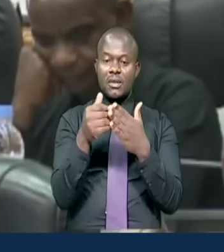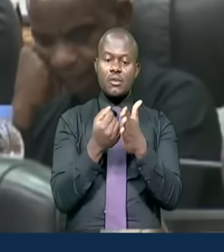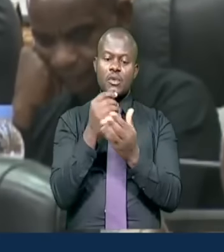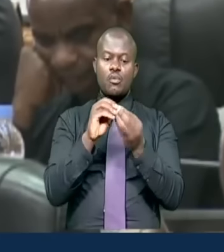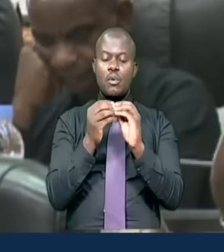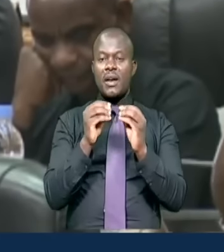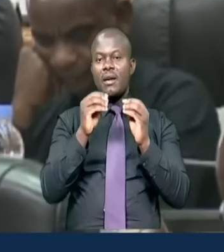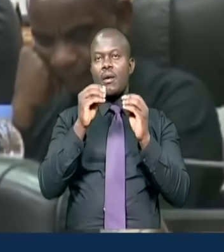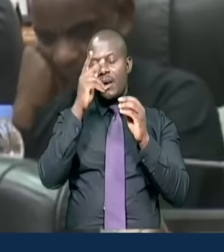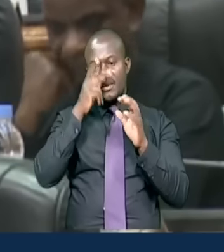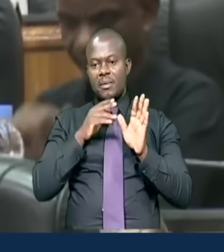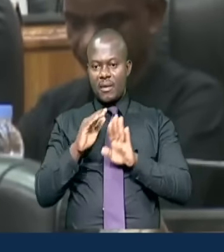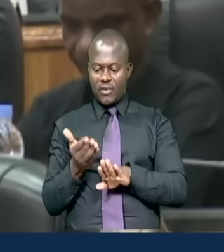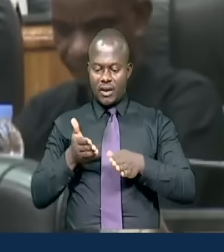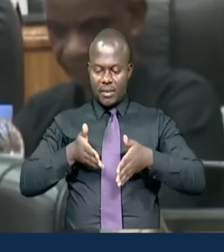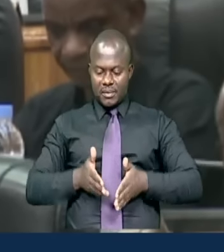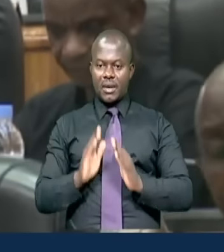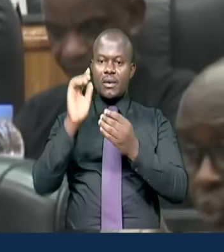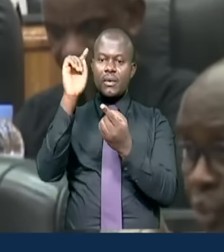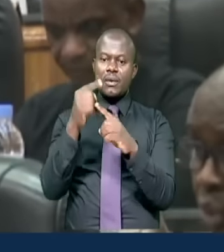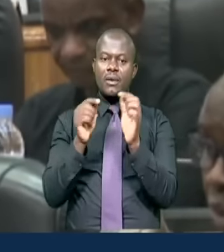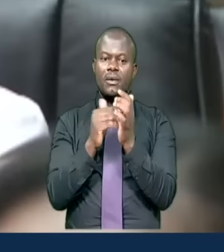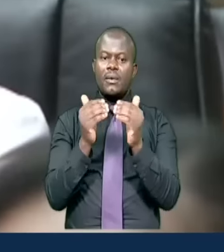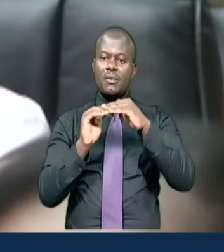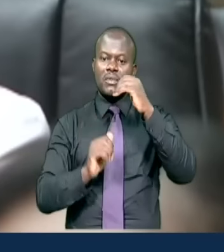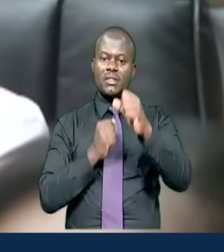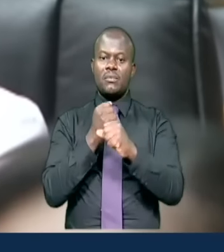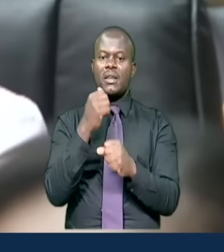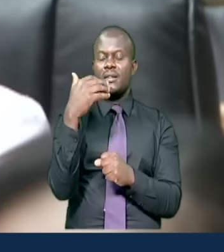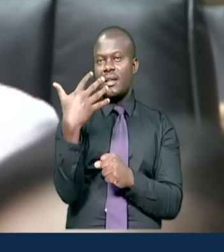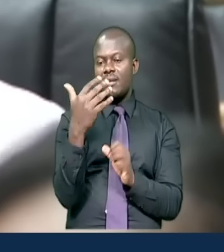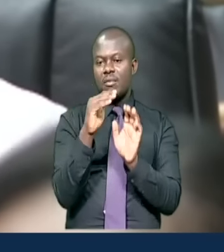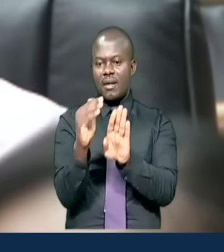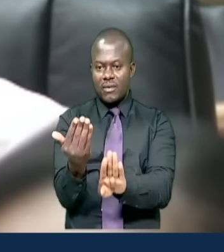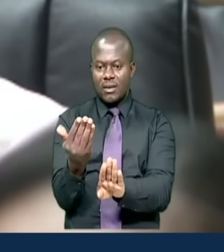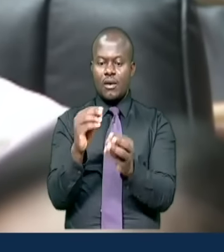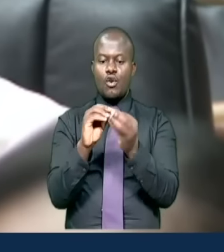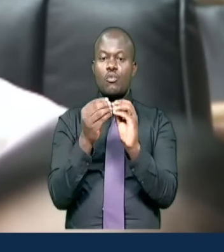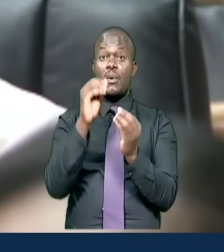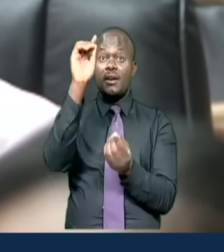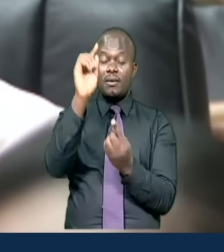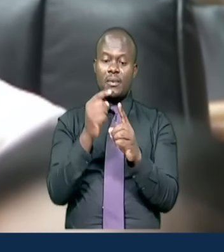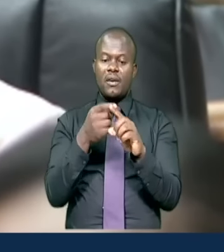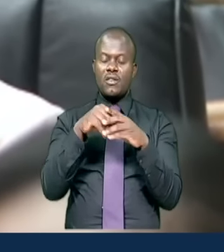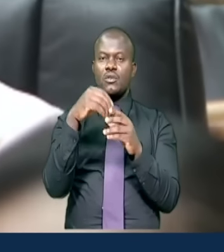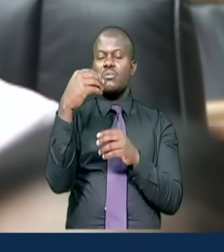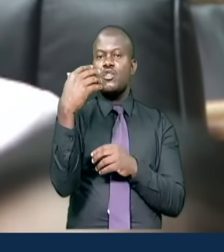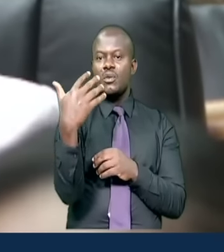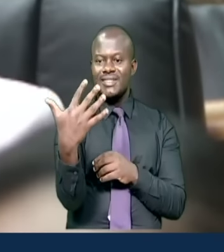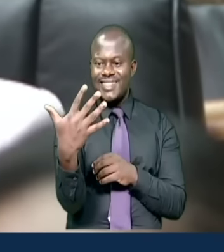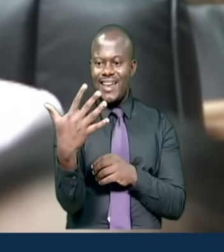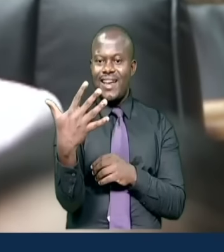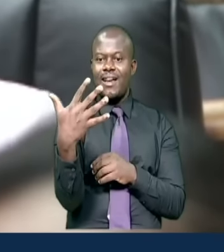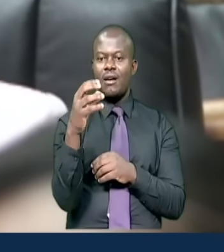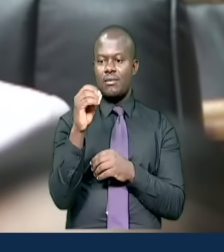bapfaga babyara wagabanutse, ndetse n'abana bari munsi y'imyaka 5 bapfaga umubare waragabanutse bava kuri 50 ku